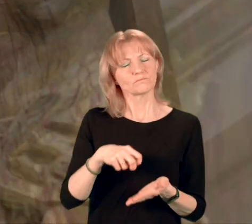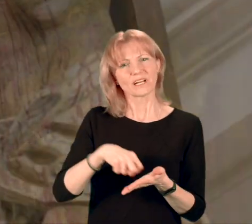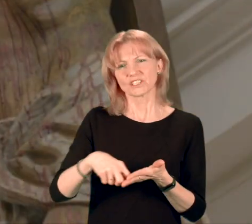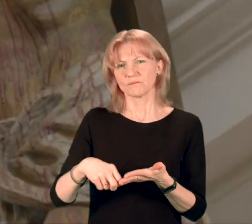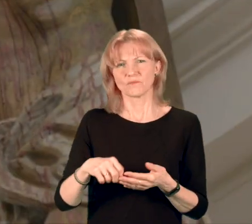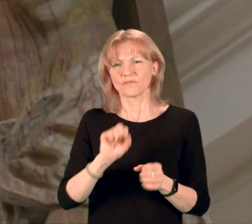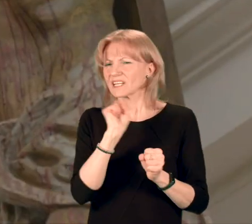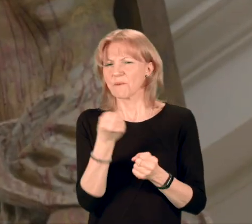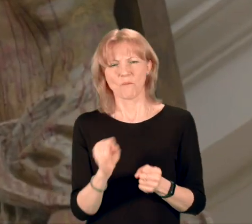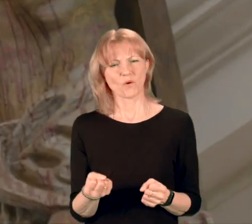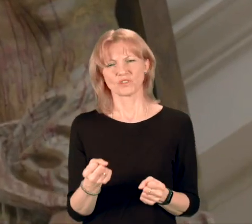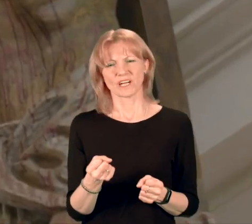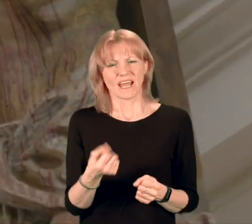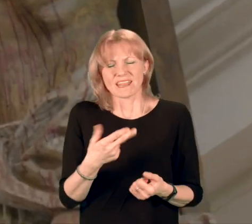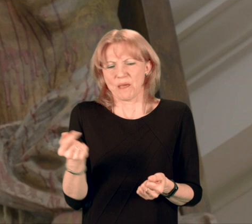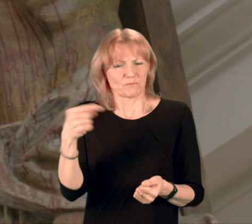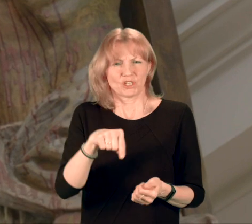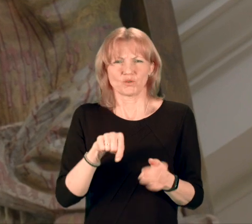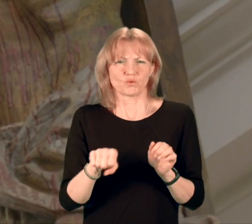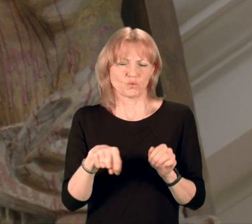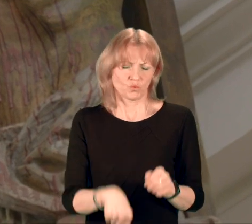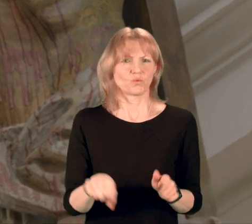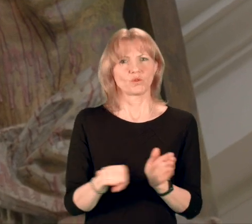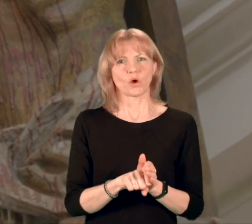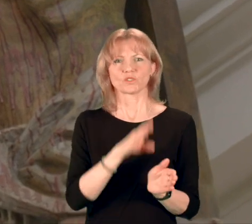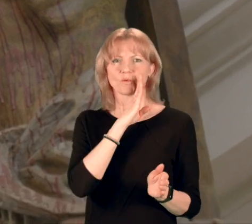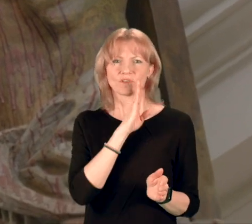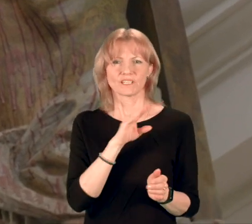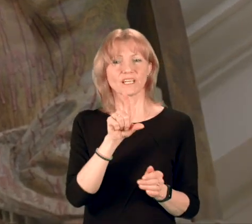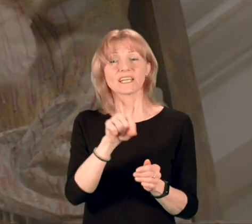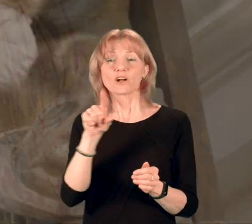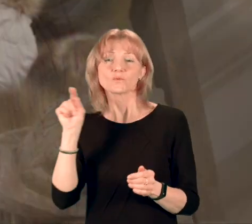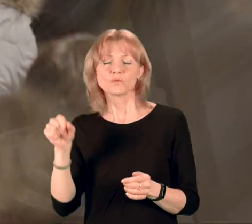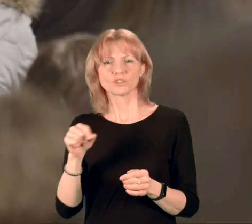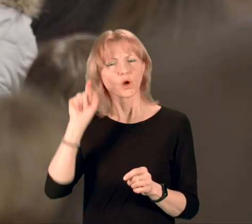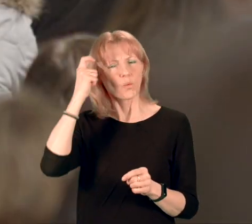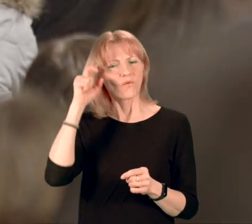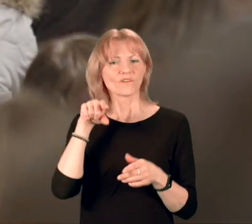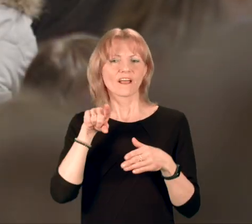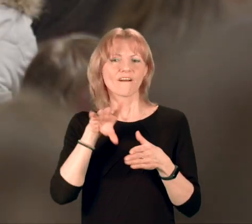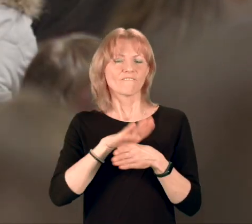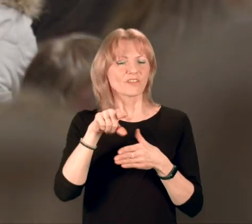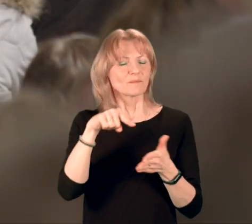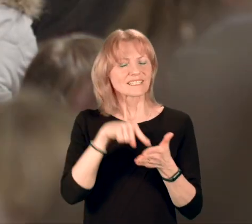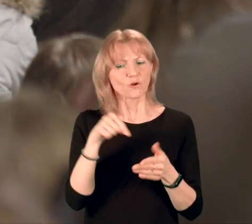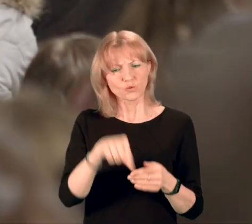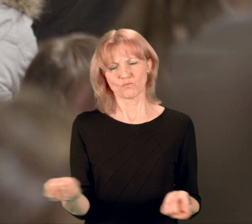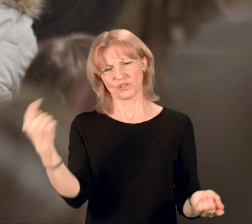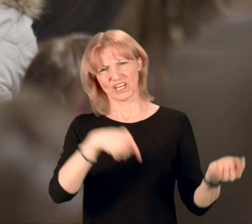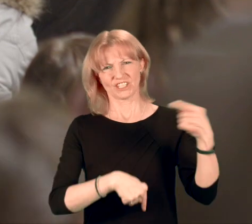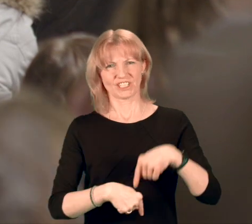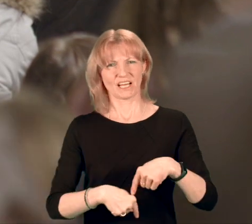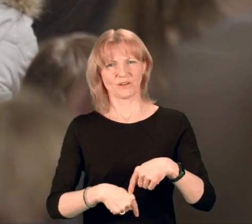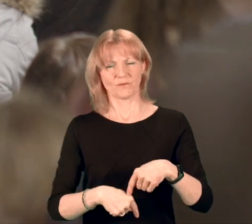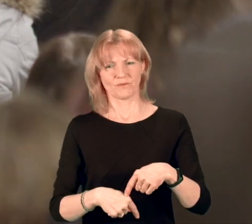Jasnej Górze bez przystąpienia do spowiedzi, a niektórzy głównie w tym celu tu przyjeżdżają. Zdarza się często, że